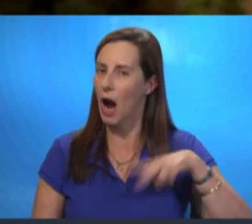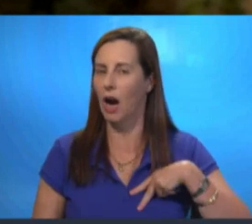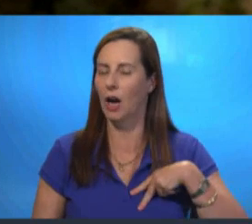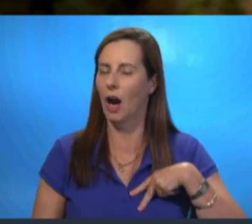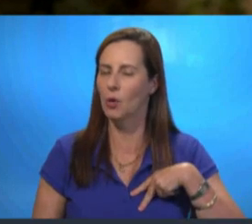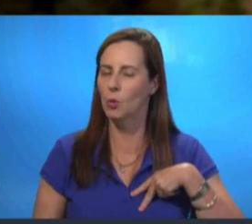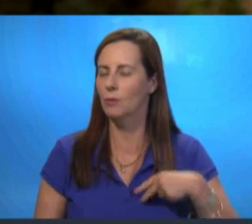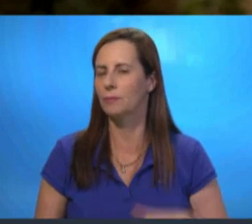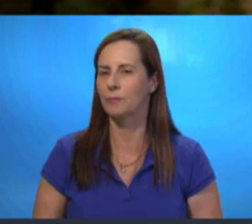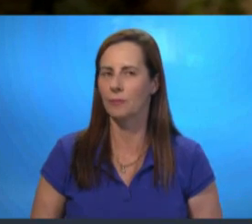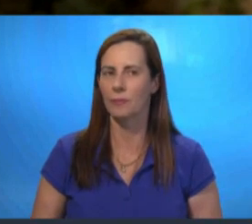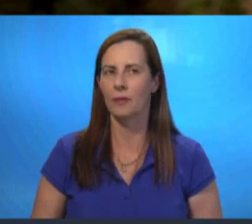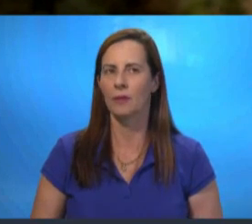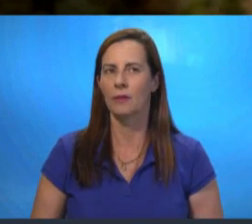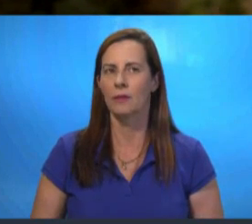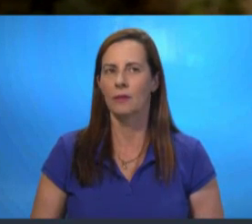ובאחריות